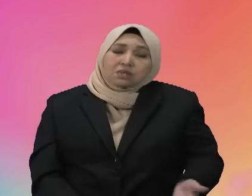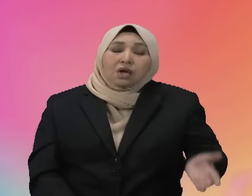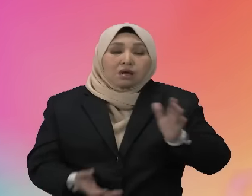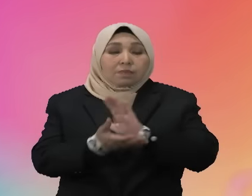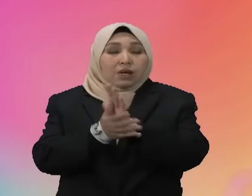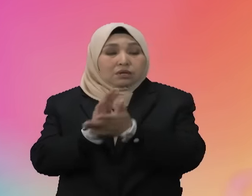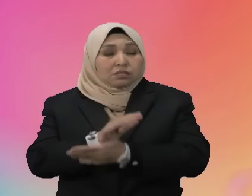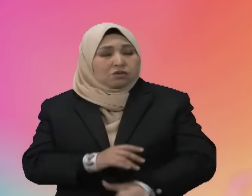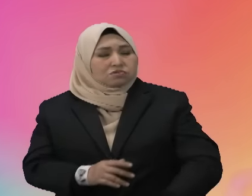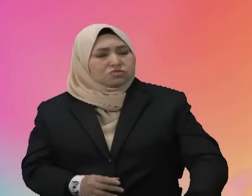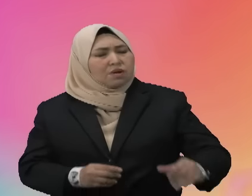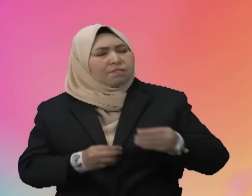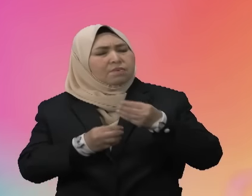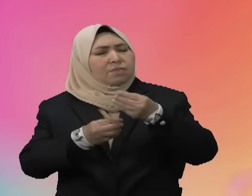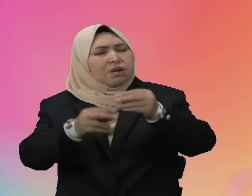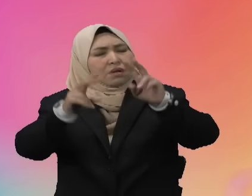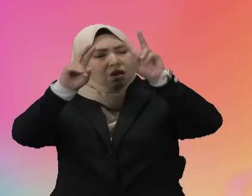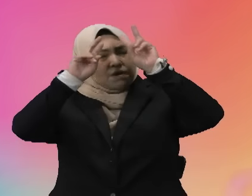منه